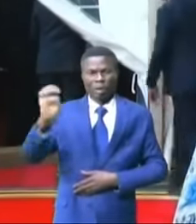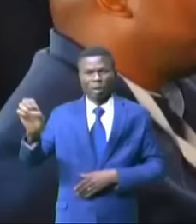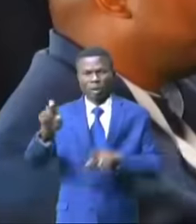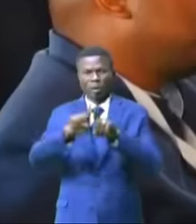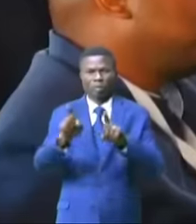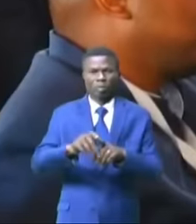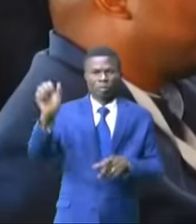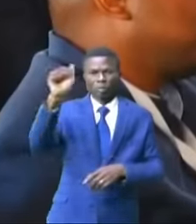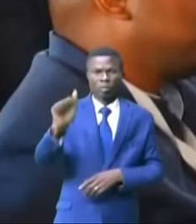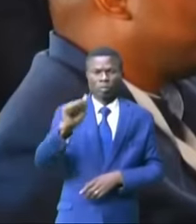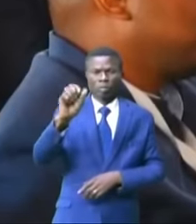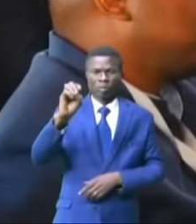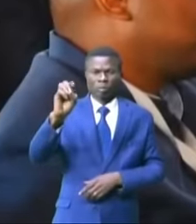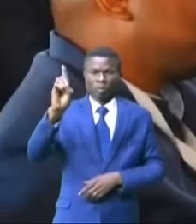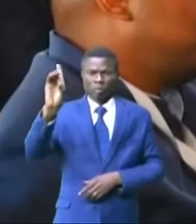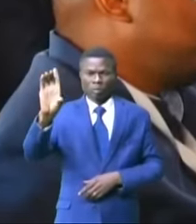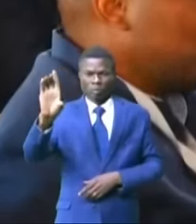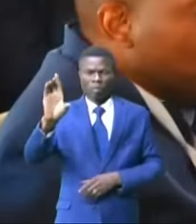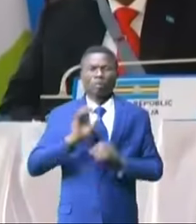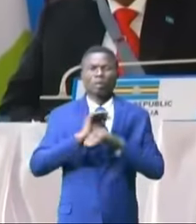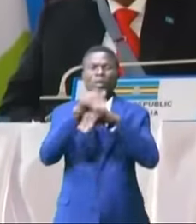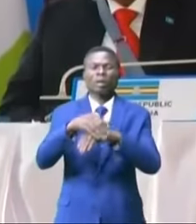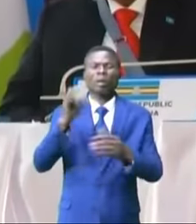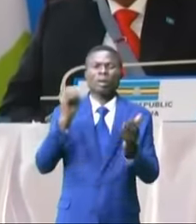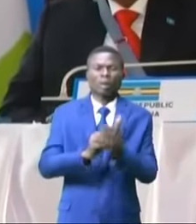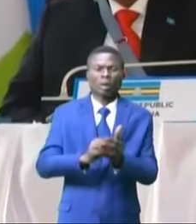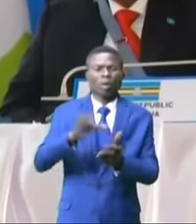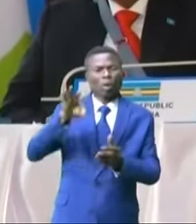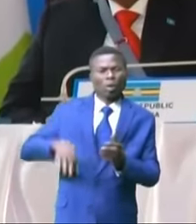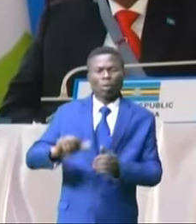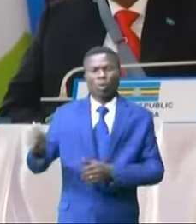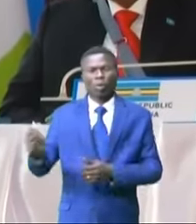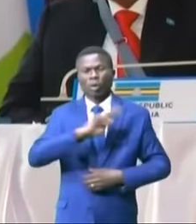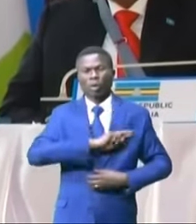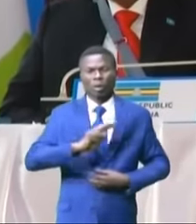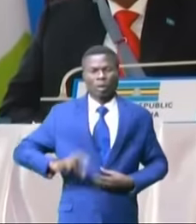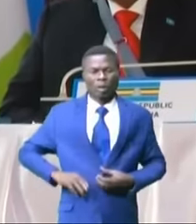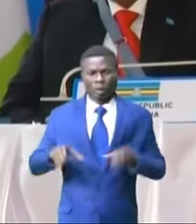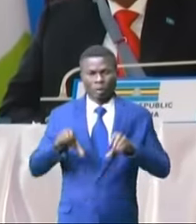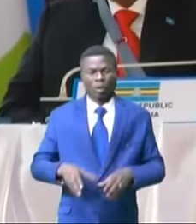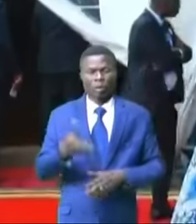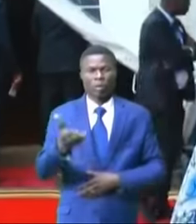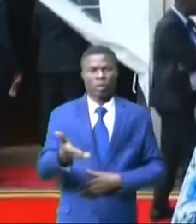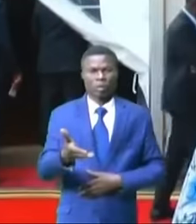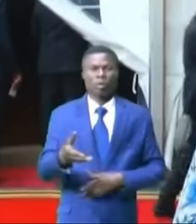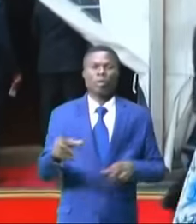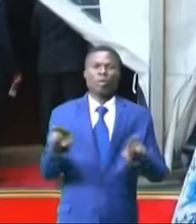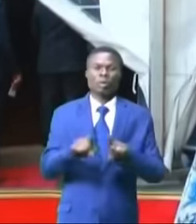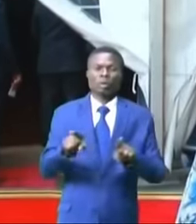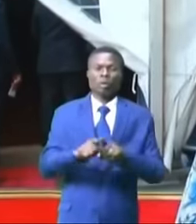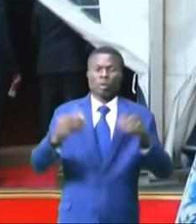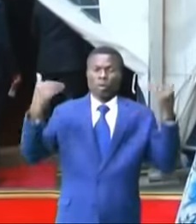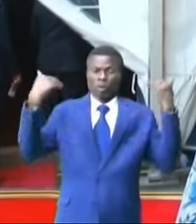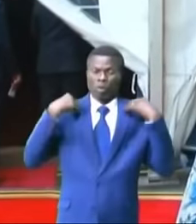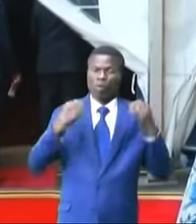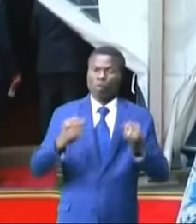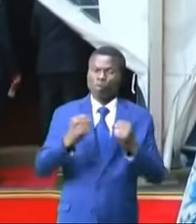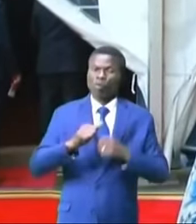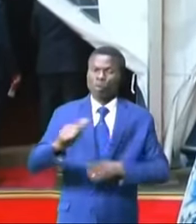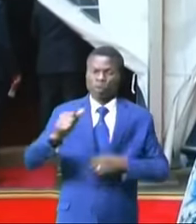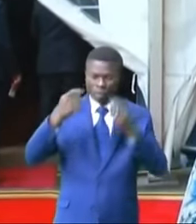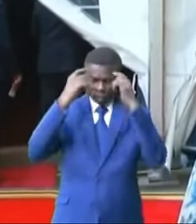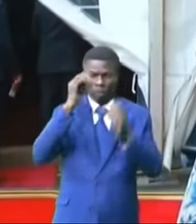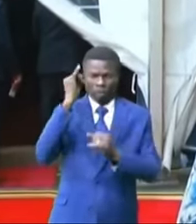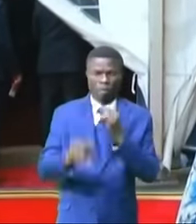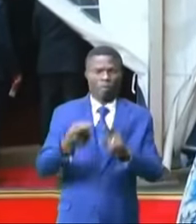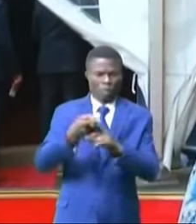les modalités de qui participeront en fonction des autres, ailleurs c'est la RDC bien sûr, parce que étant souveraine, la décision finale